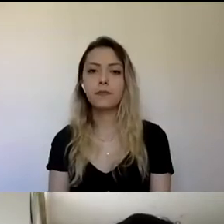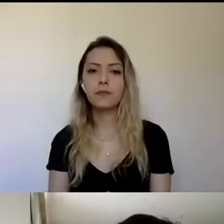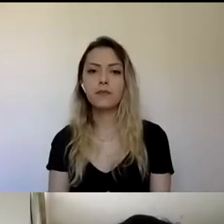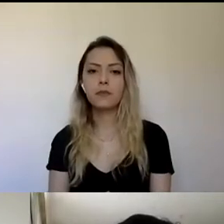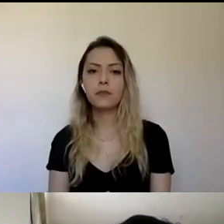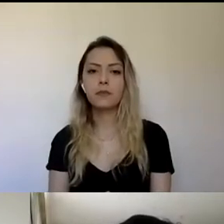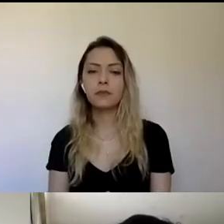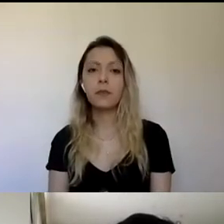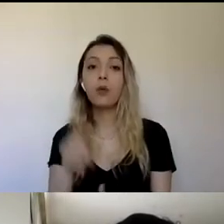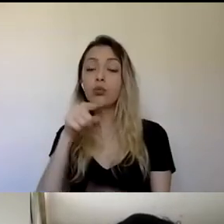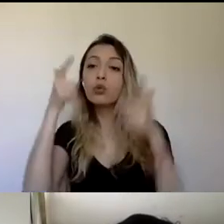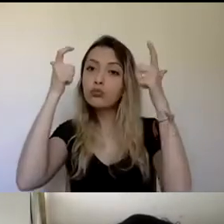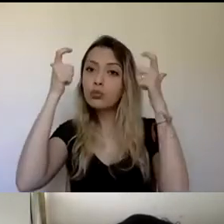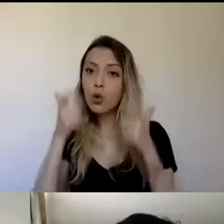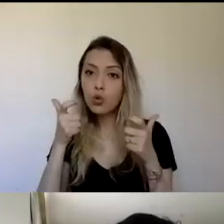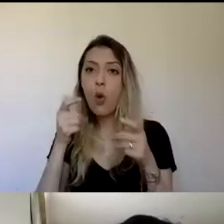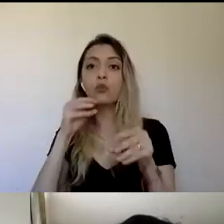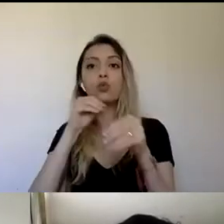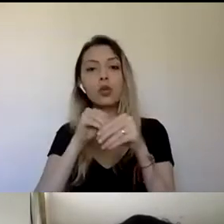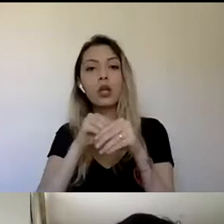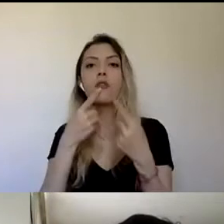yükümlülüklere değişik gösterge gruplarıyla